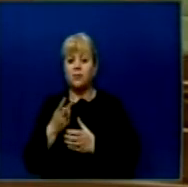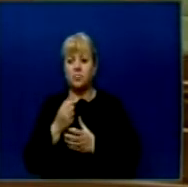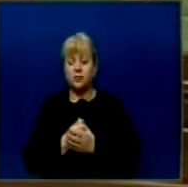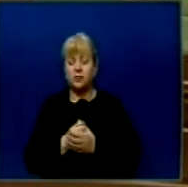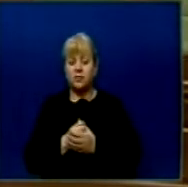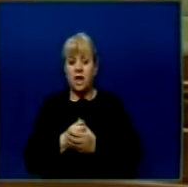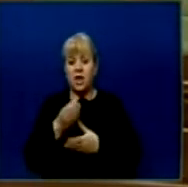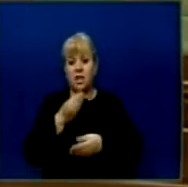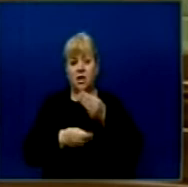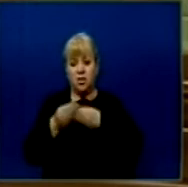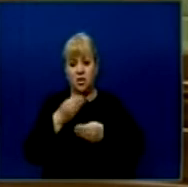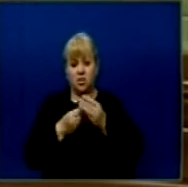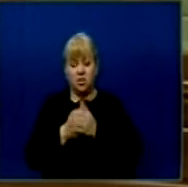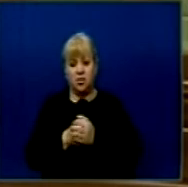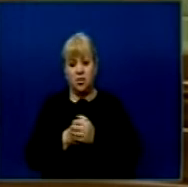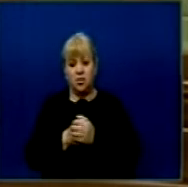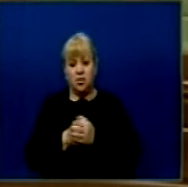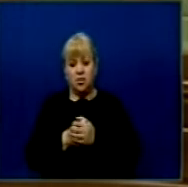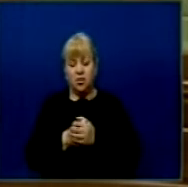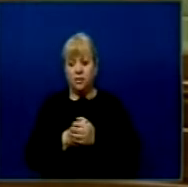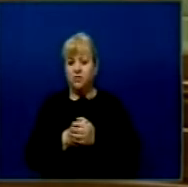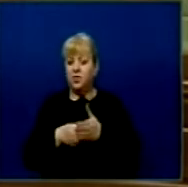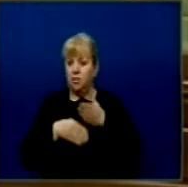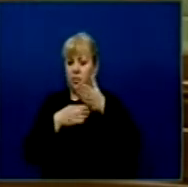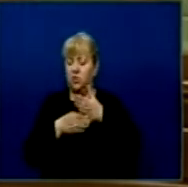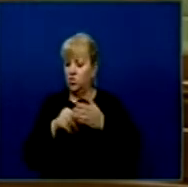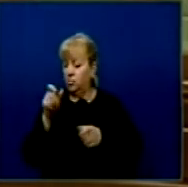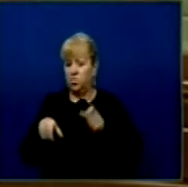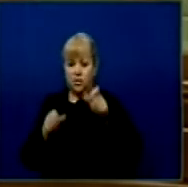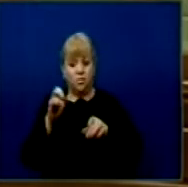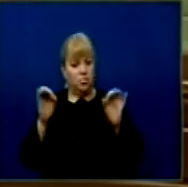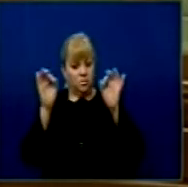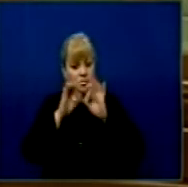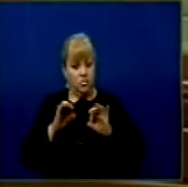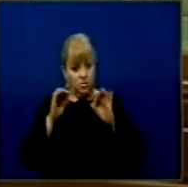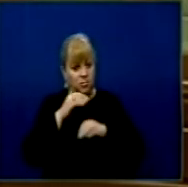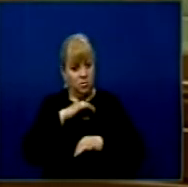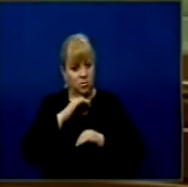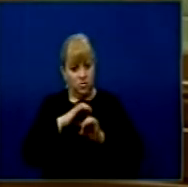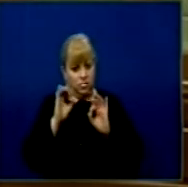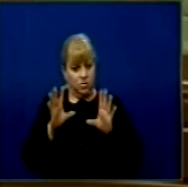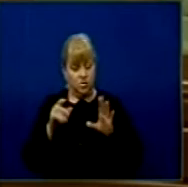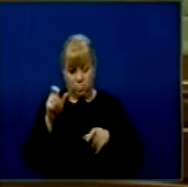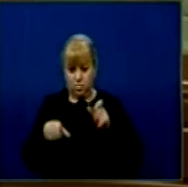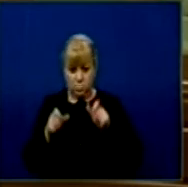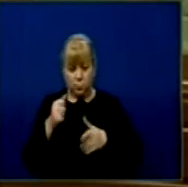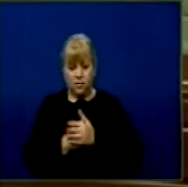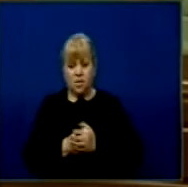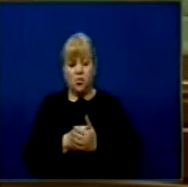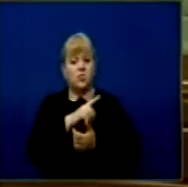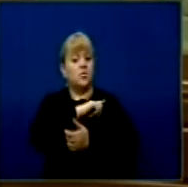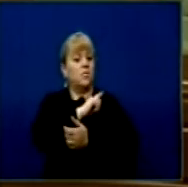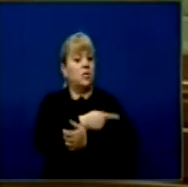rritje ekonomike nuk po përkthehet në rritje të mirëqenieve qytetarë, pra nuk ka rritje të ardhurave individuale ose si fuqi